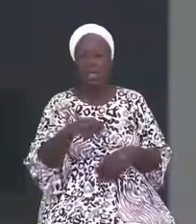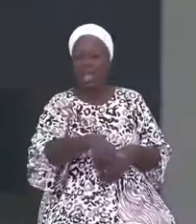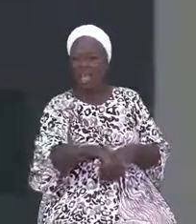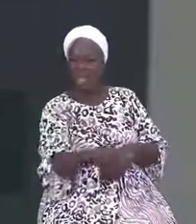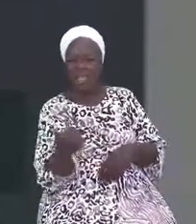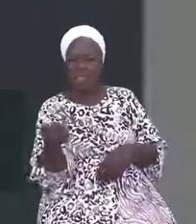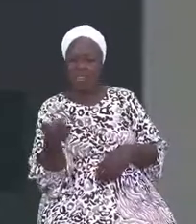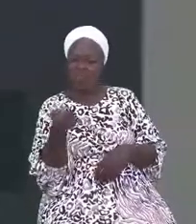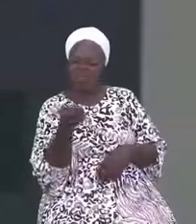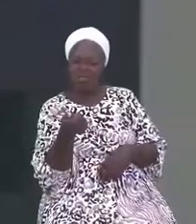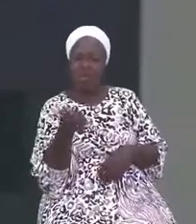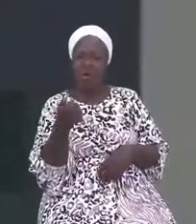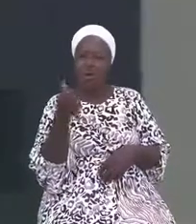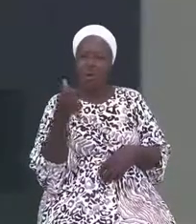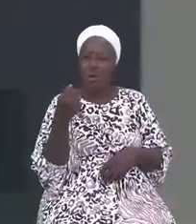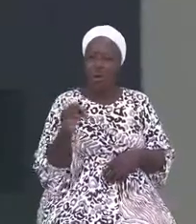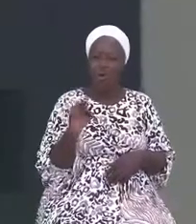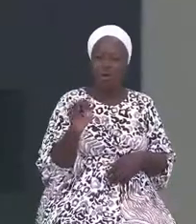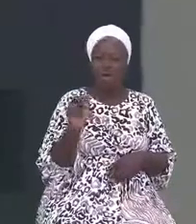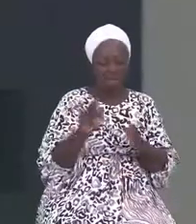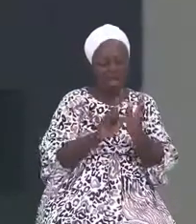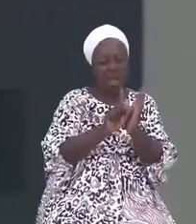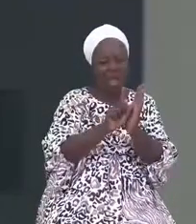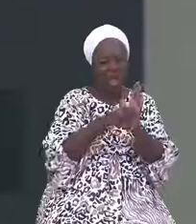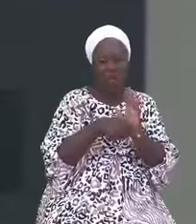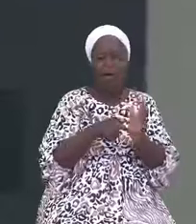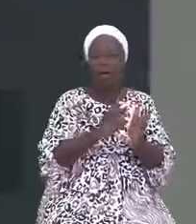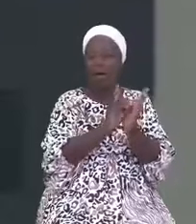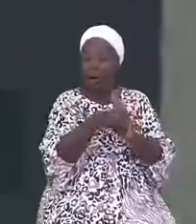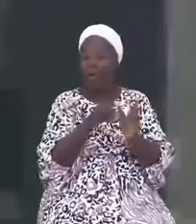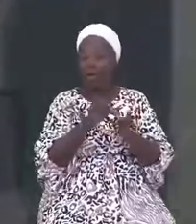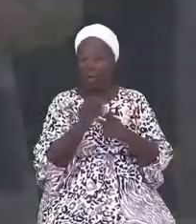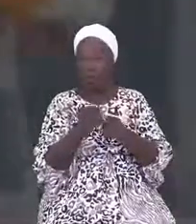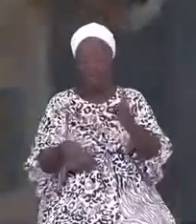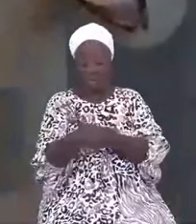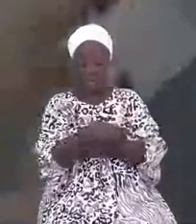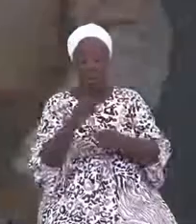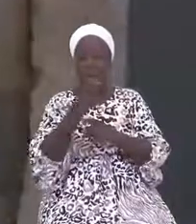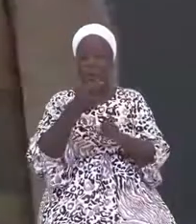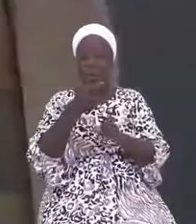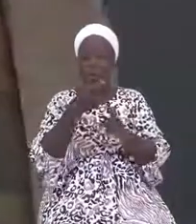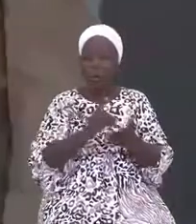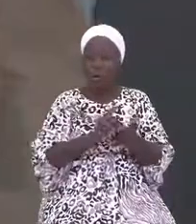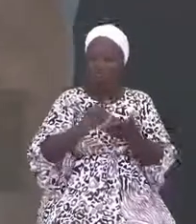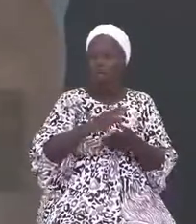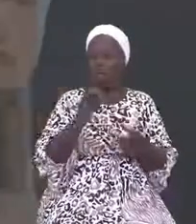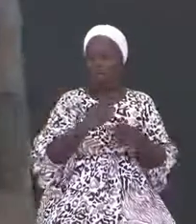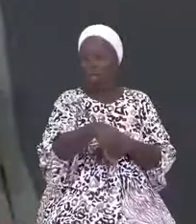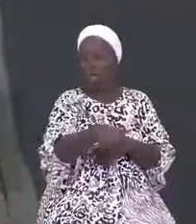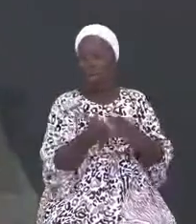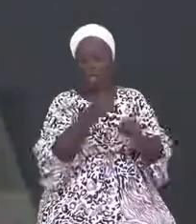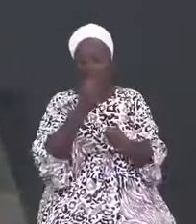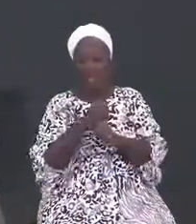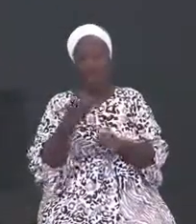en une seconde ou en une minute ou en une heure ou en un jour ou en une semaine ou aucune année de sa vie